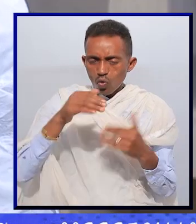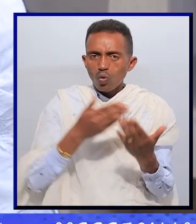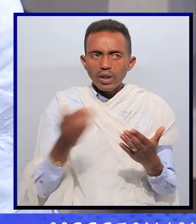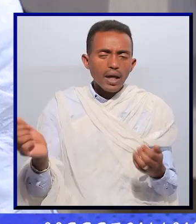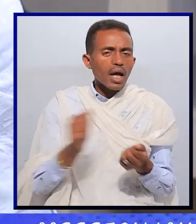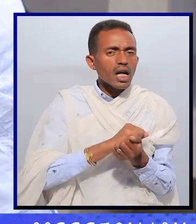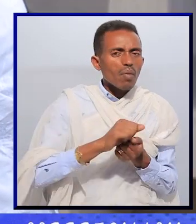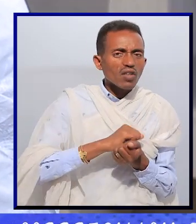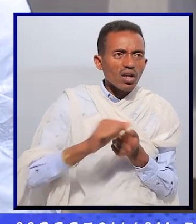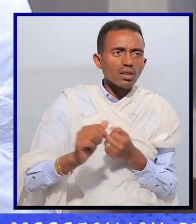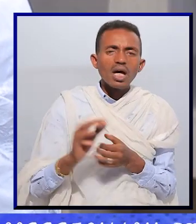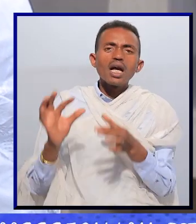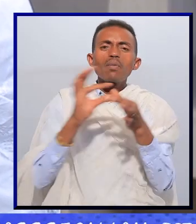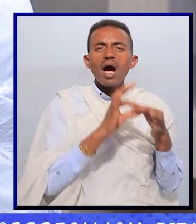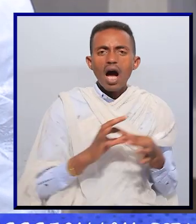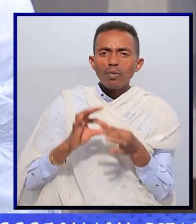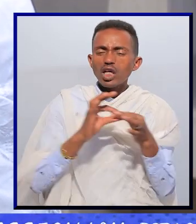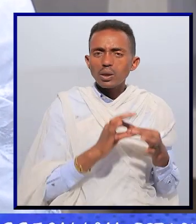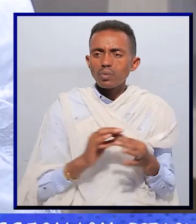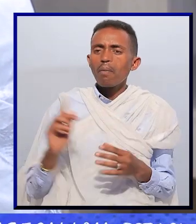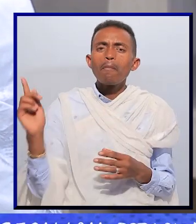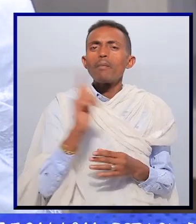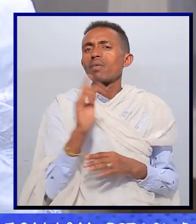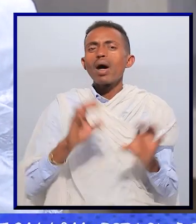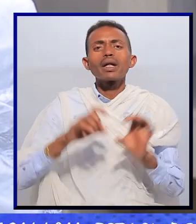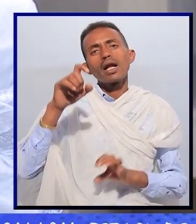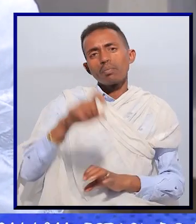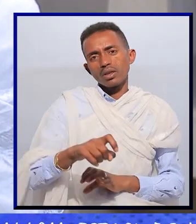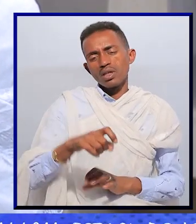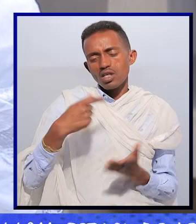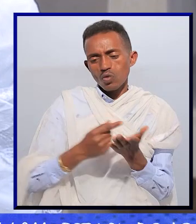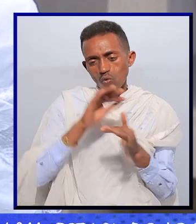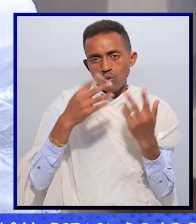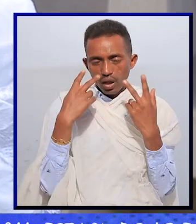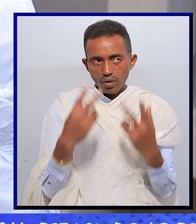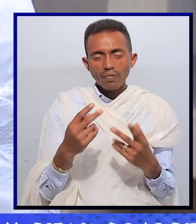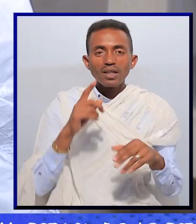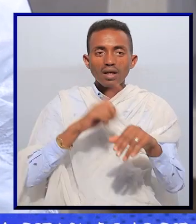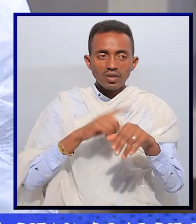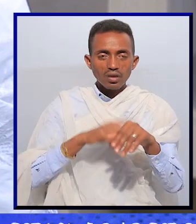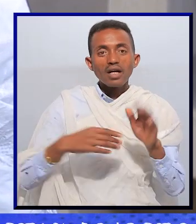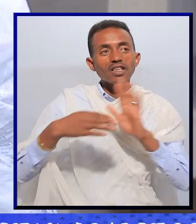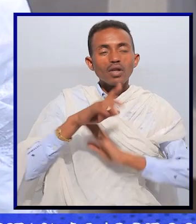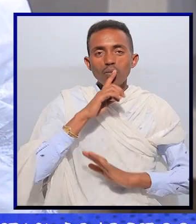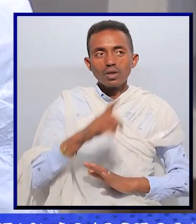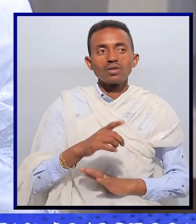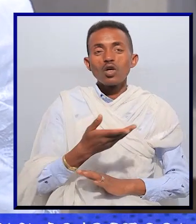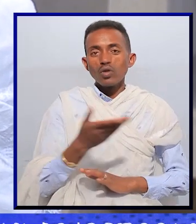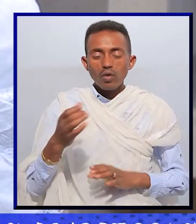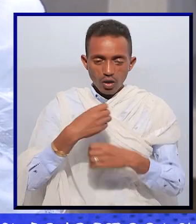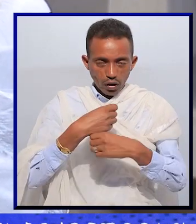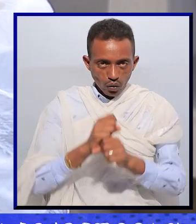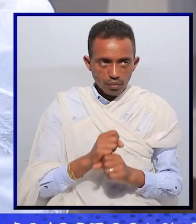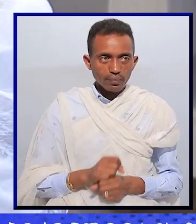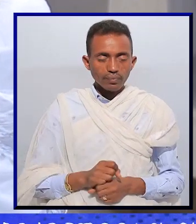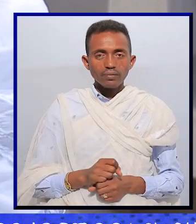ይሄን ጉዳይ ከማጥፋት አንጻር ከማህበረሰቡ ምን ይተበቃል የሚለውን ጉዳይ ይውልናና መምህር ሰዓታችን ስለሚገድበን